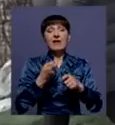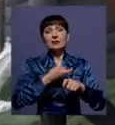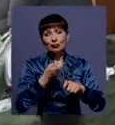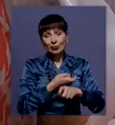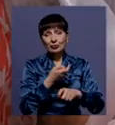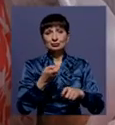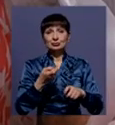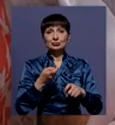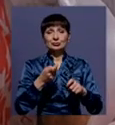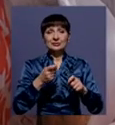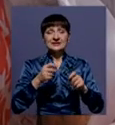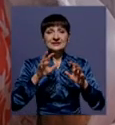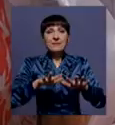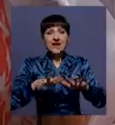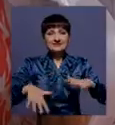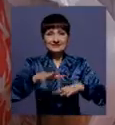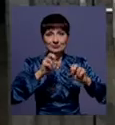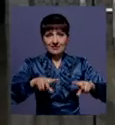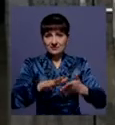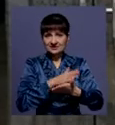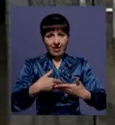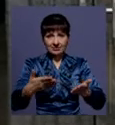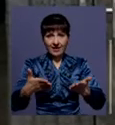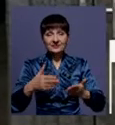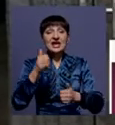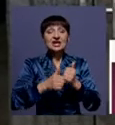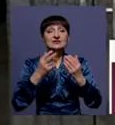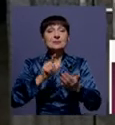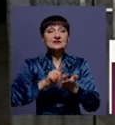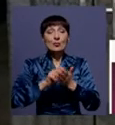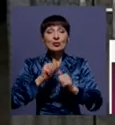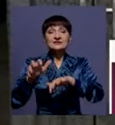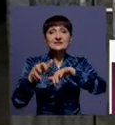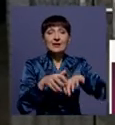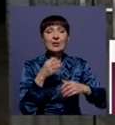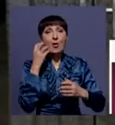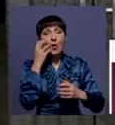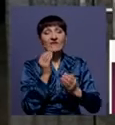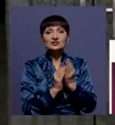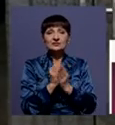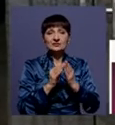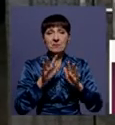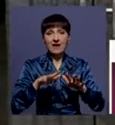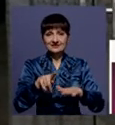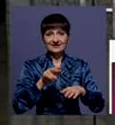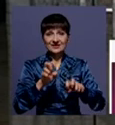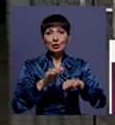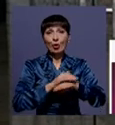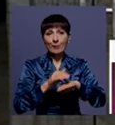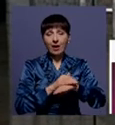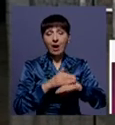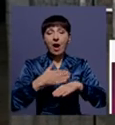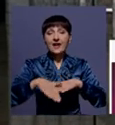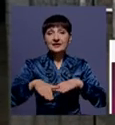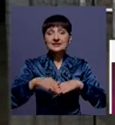картошки, ставим уголок добра. Ежедневно пенсионеры могут бесплатно взять овощи и фрукты в уголке милосердия, который находится